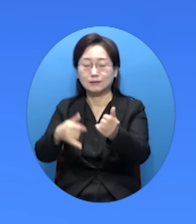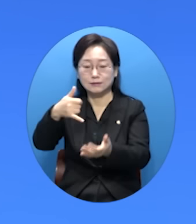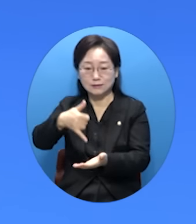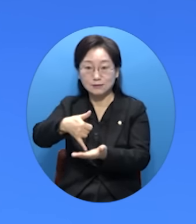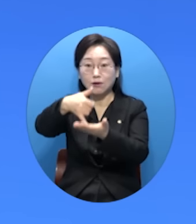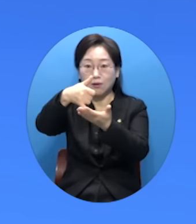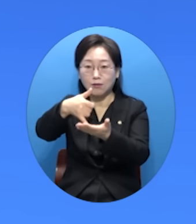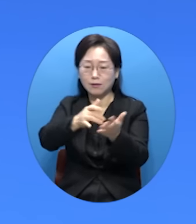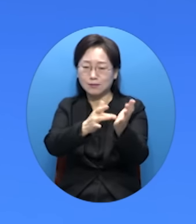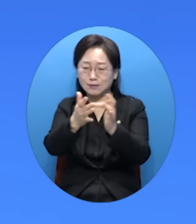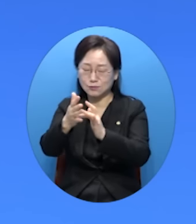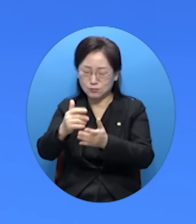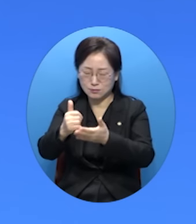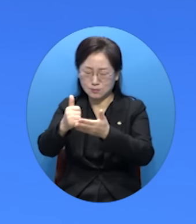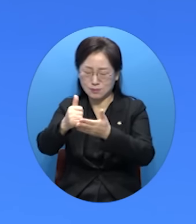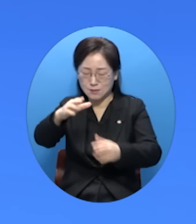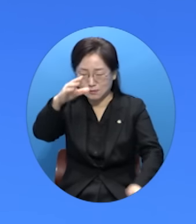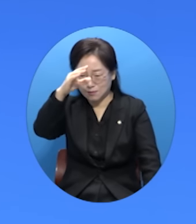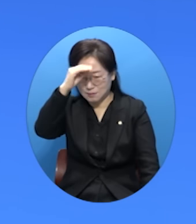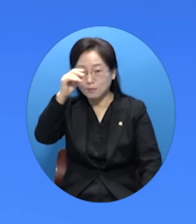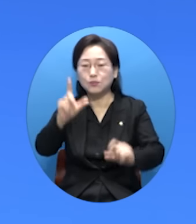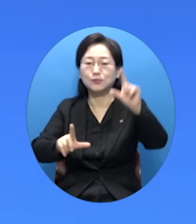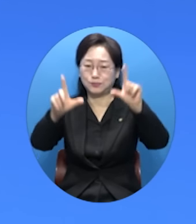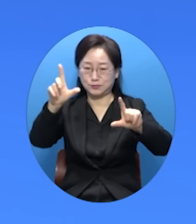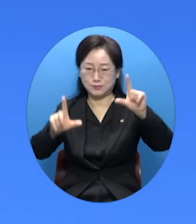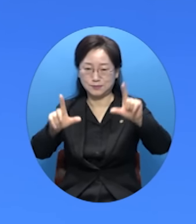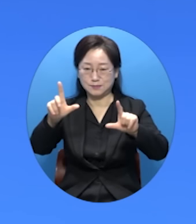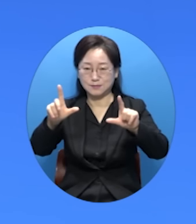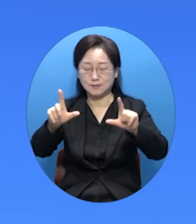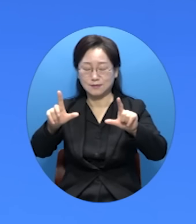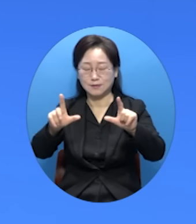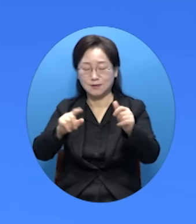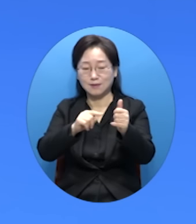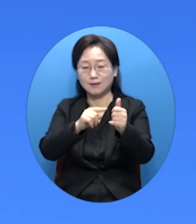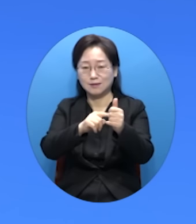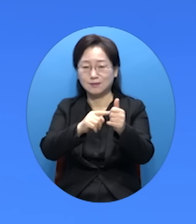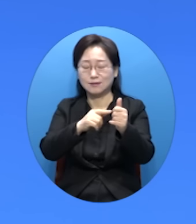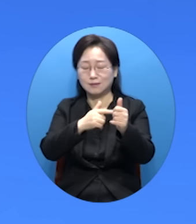인격적으로 예수님을 가장 닮은 모습에 아주